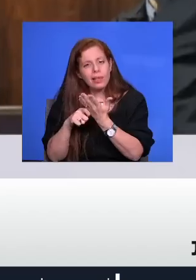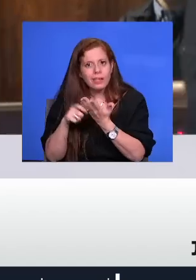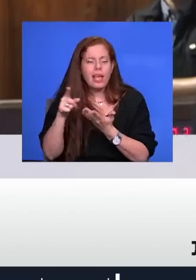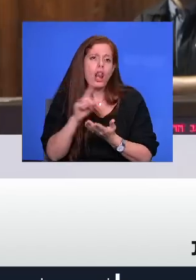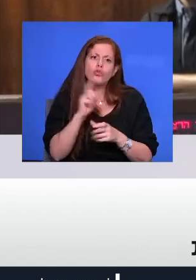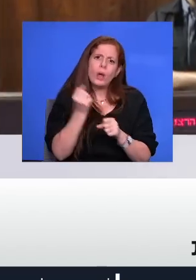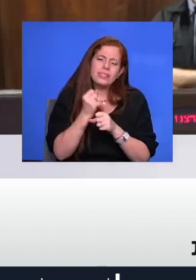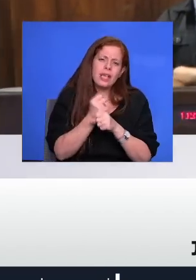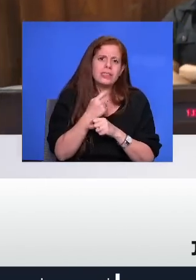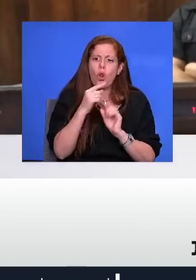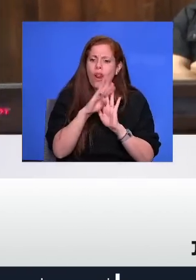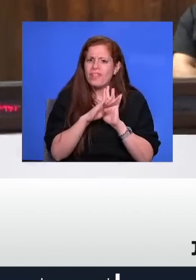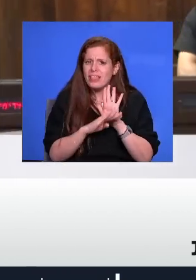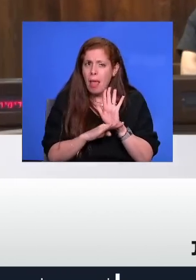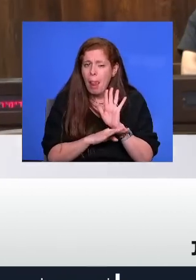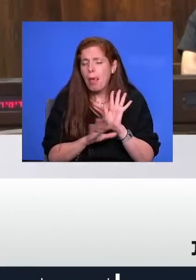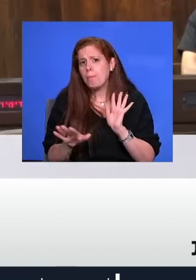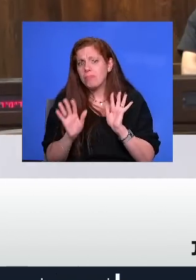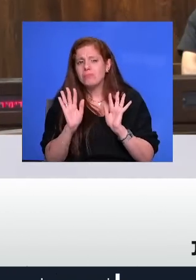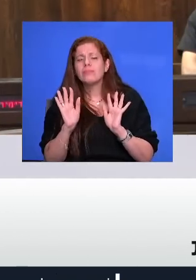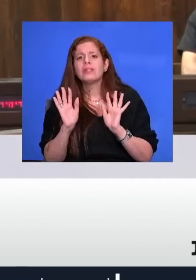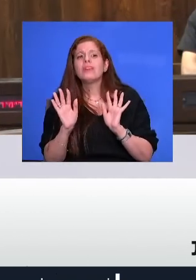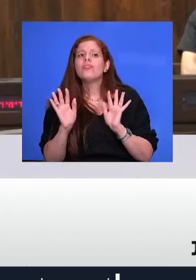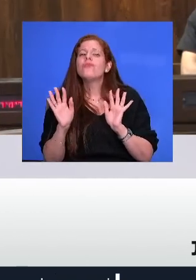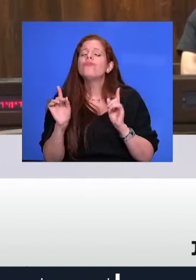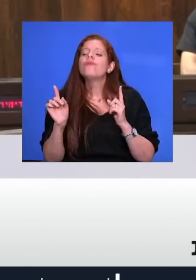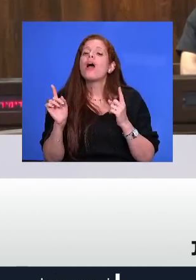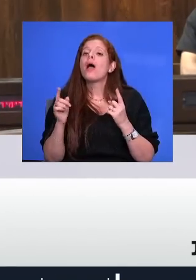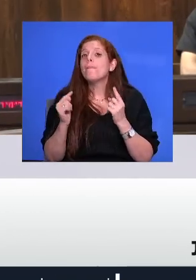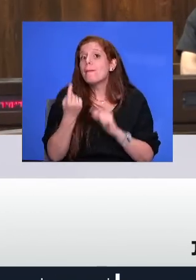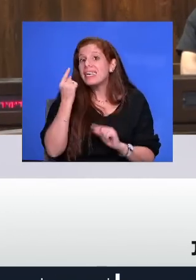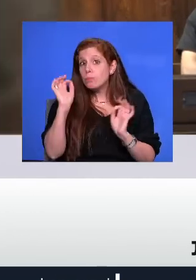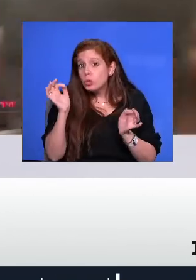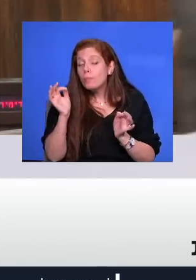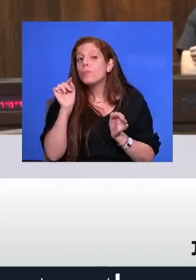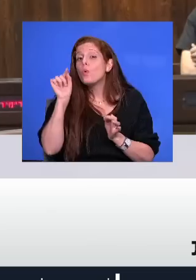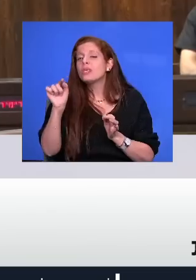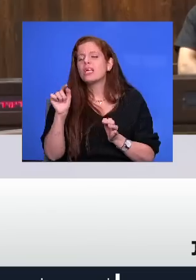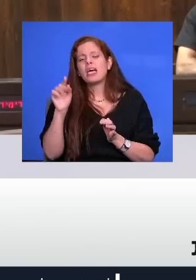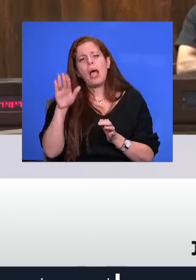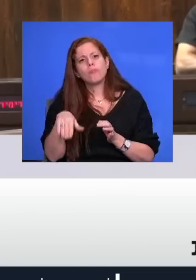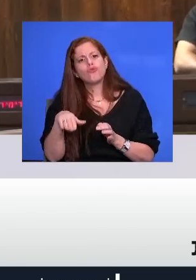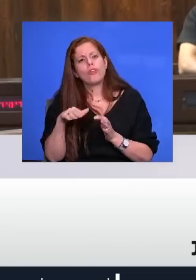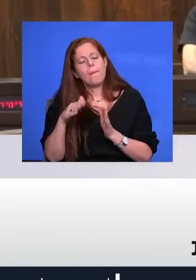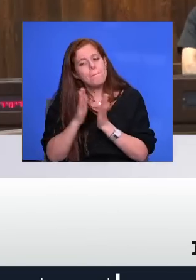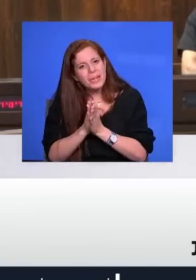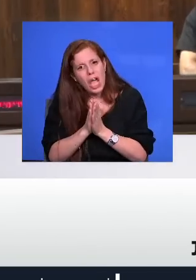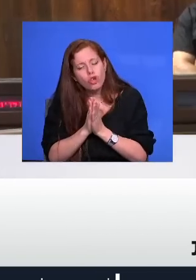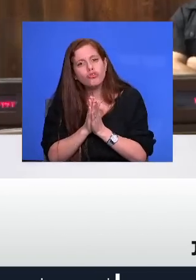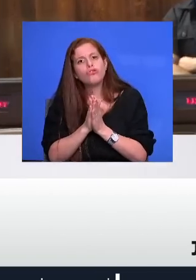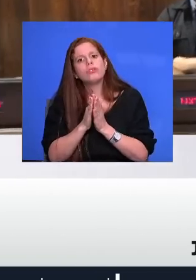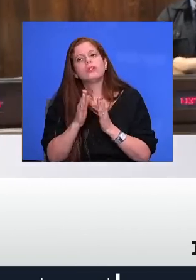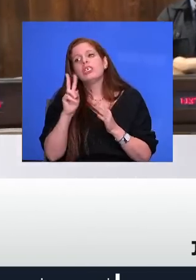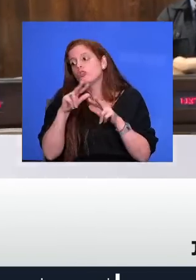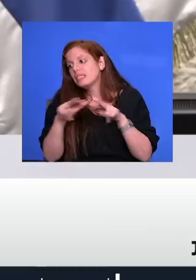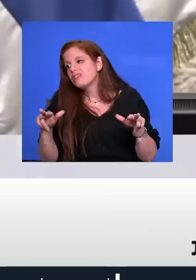הנהלים, והעניין הזה לא הוסדר כמו שצריך, ובמקרים מסוימים הוא גם זה שעמד מאחורי הבקשה. יש מצבים